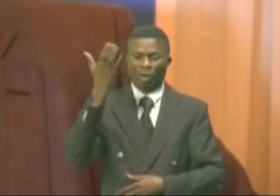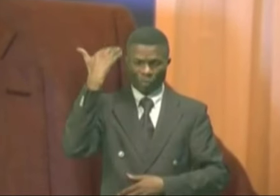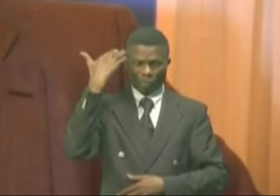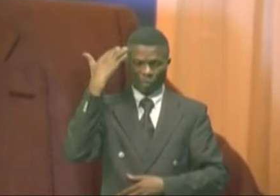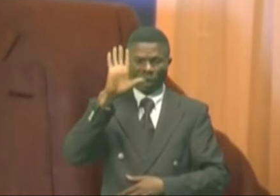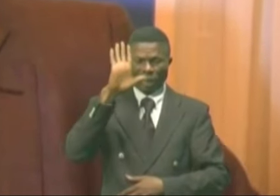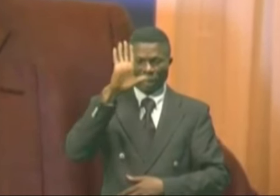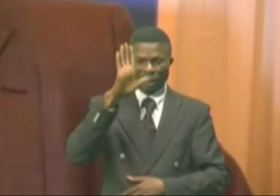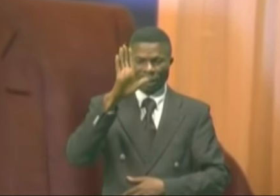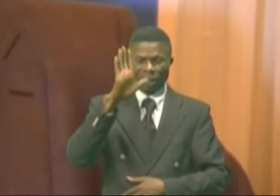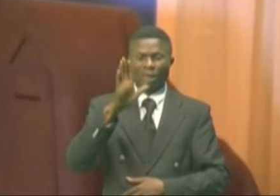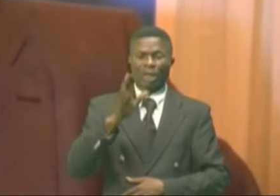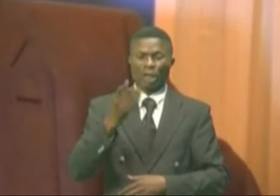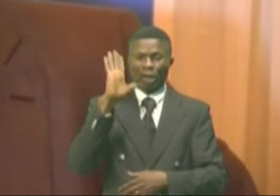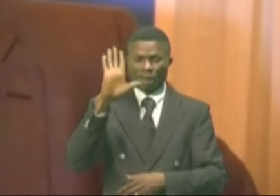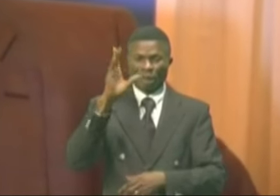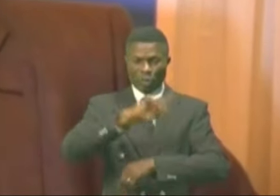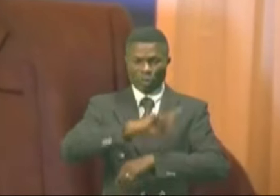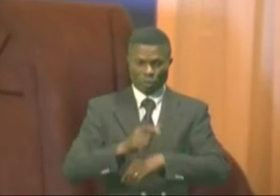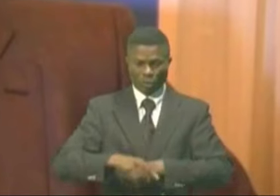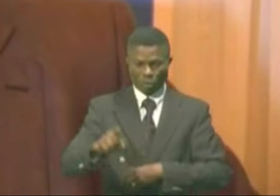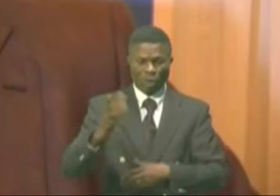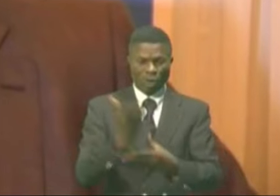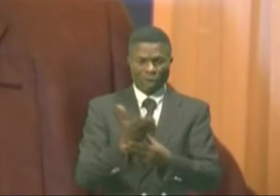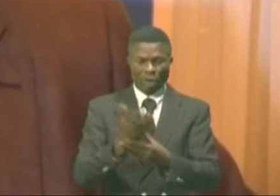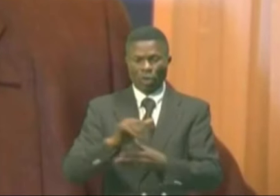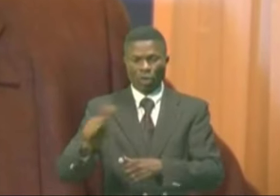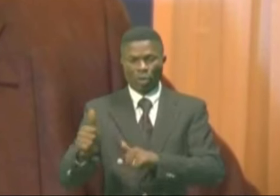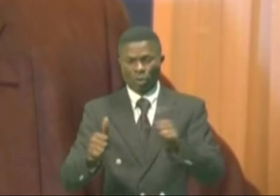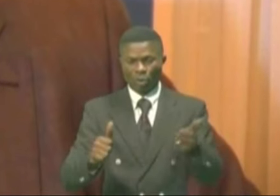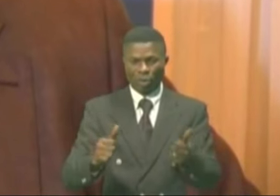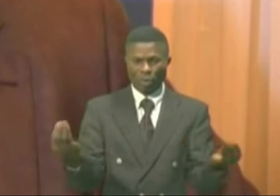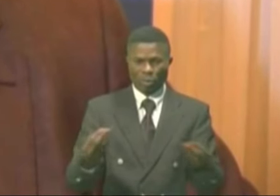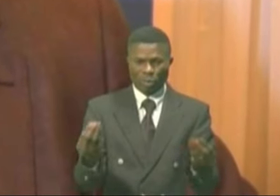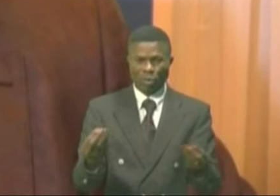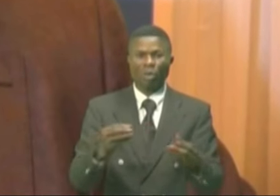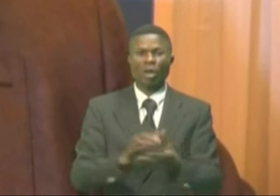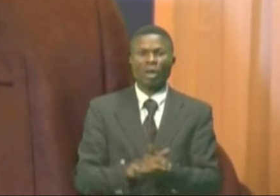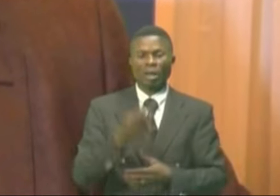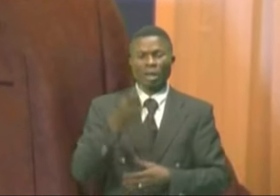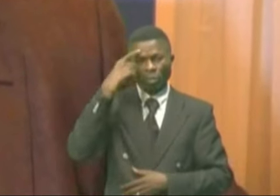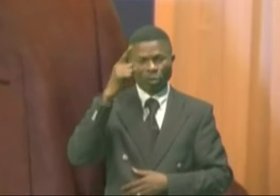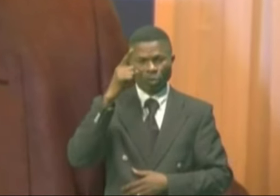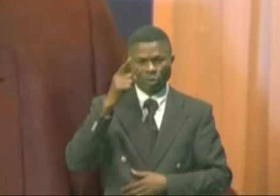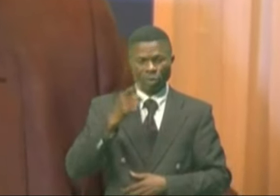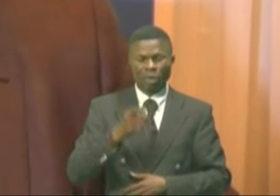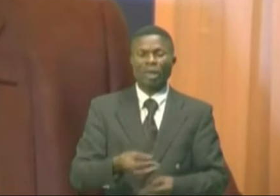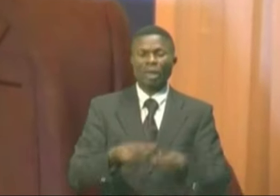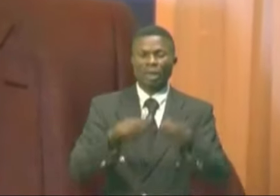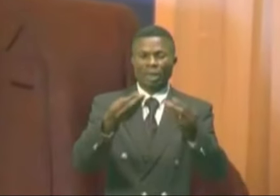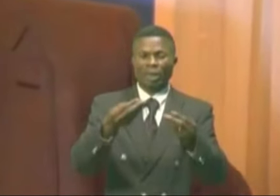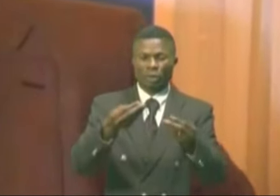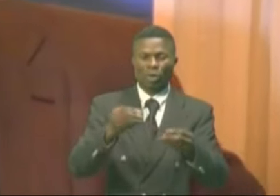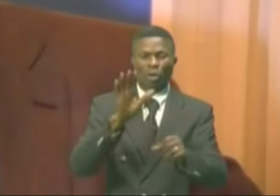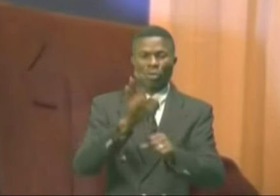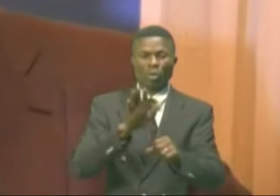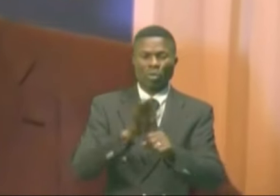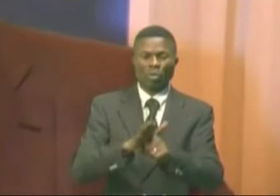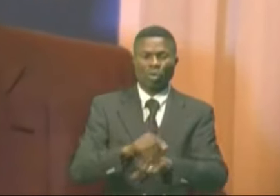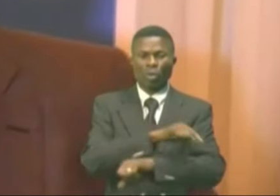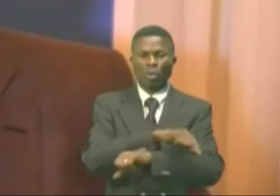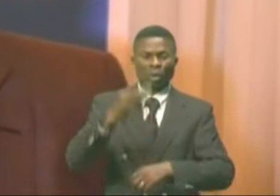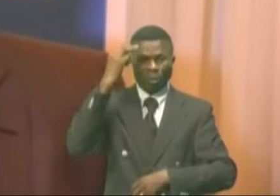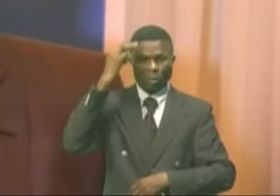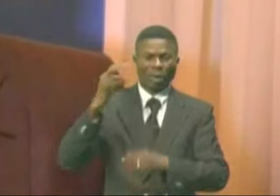prochains jours par d'autres modules complémentaires afin de pouvoir faire bénéficier aux différents ministères